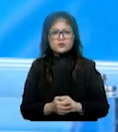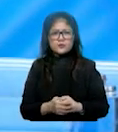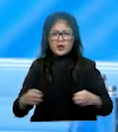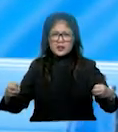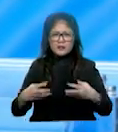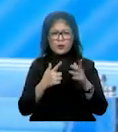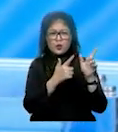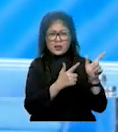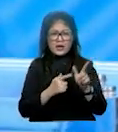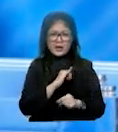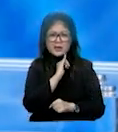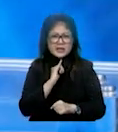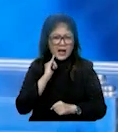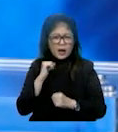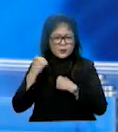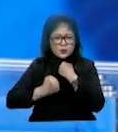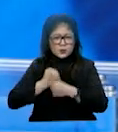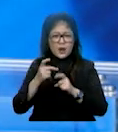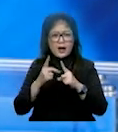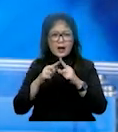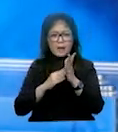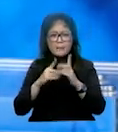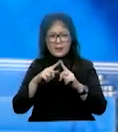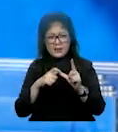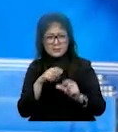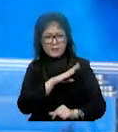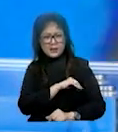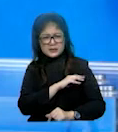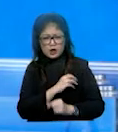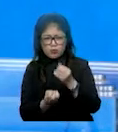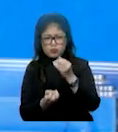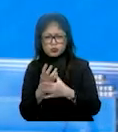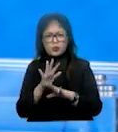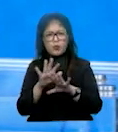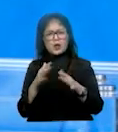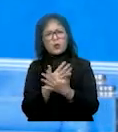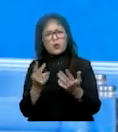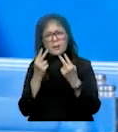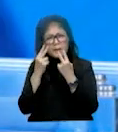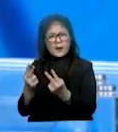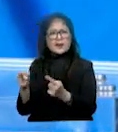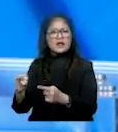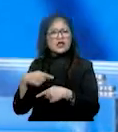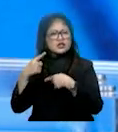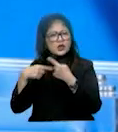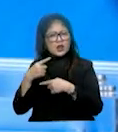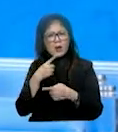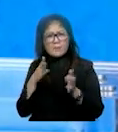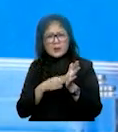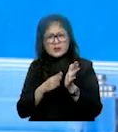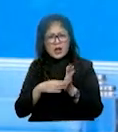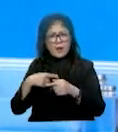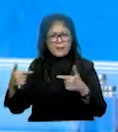Pertempuran antara tentara Israel dan pejuang Hamas Palestina memunculkan keprihatinan kita semua. Cerita panjang konflik antara kedua